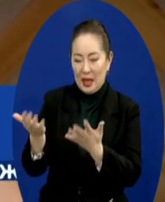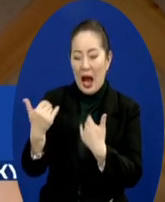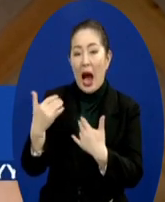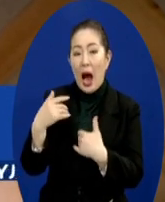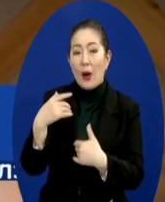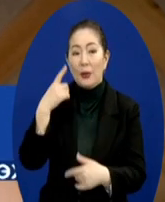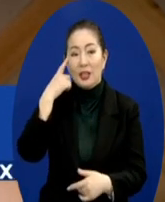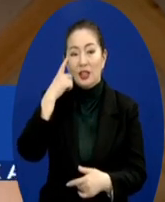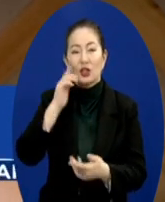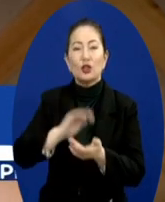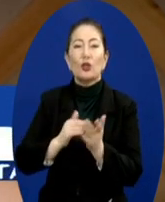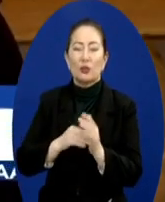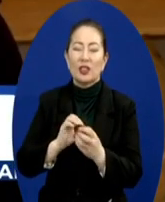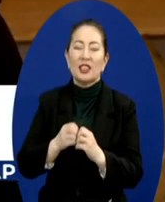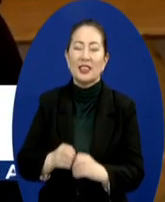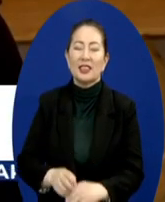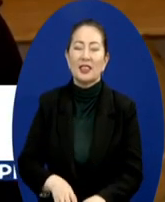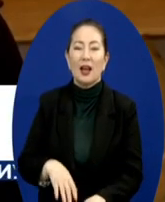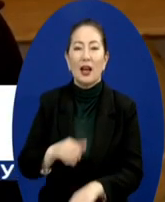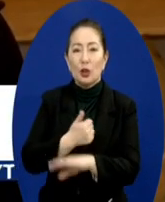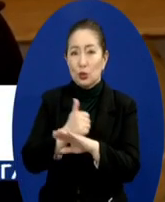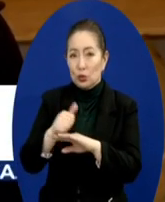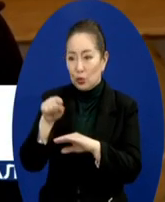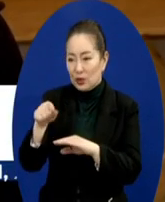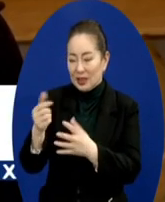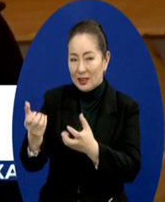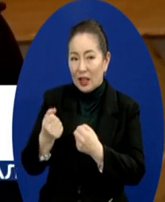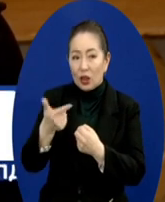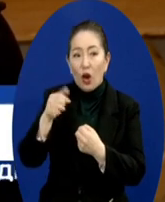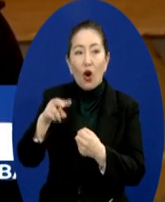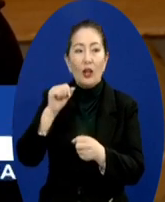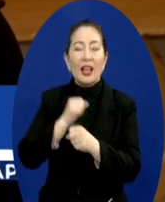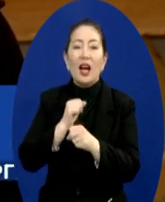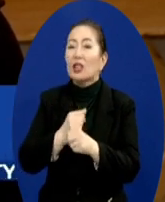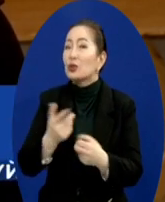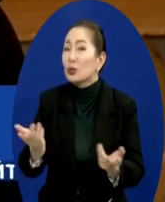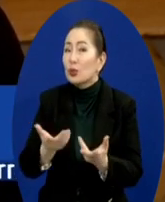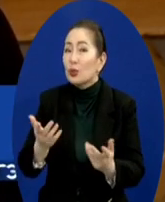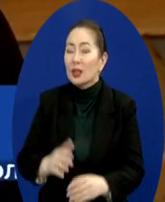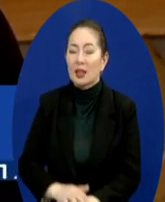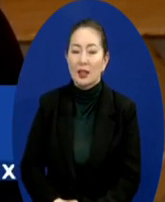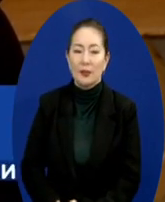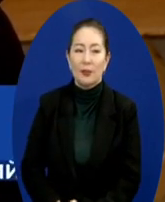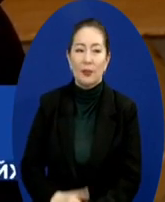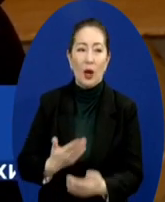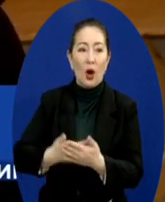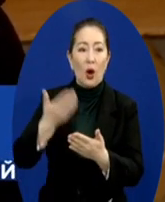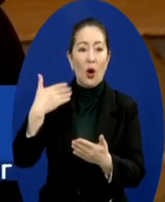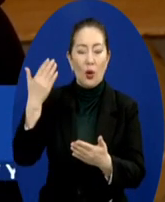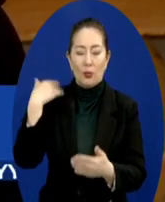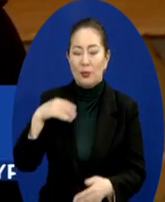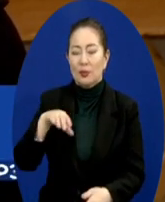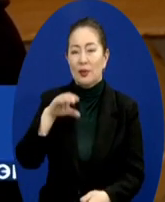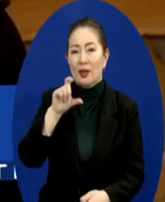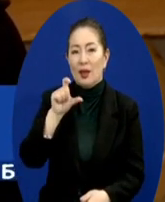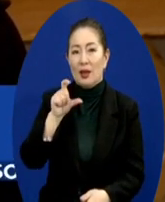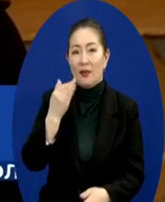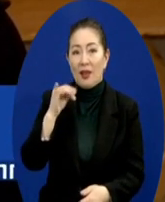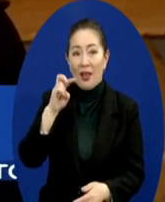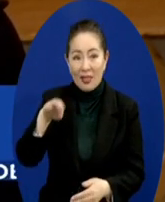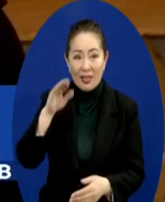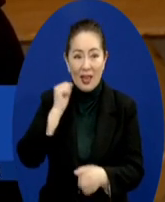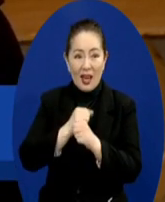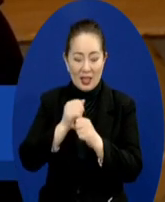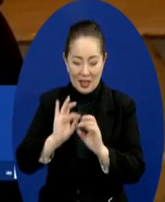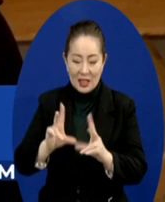авъя гэсэн юм төлөвлөлт бол хийгдсэн. Жуулчлалыг татах гол ажил маань юу ах вэ гэхээр одоо өмнөх одоо ивент арга хэмжээнүүдэд сэргээх